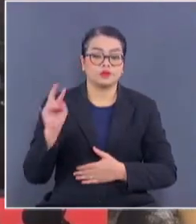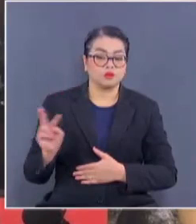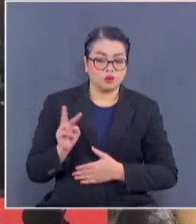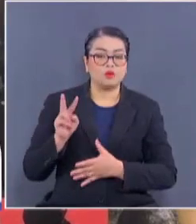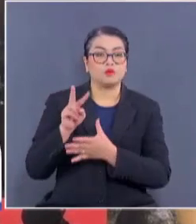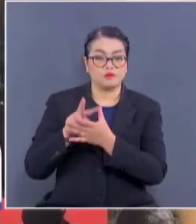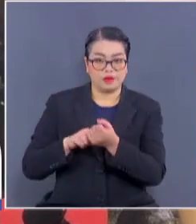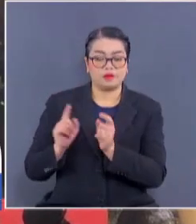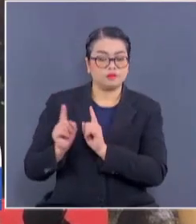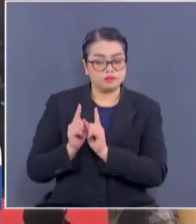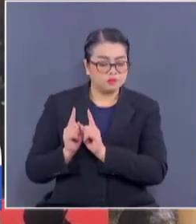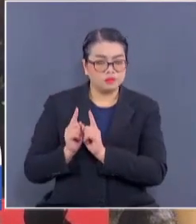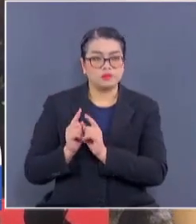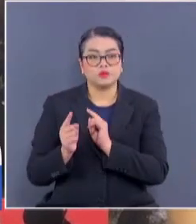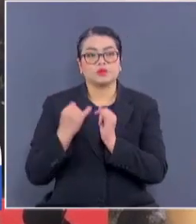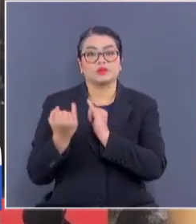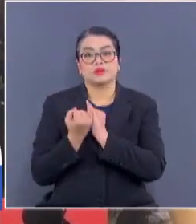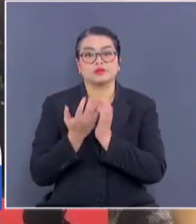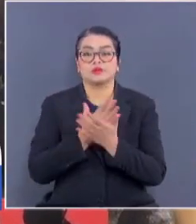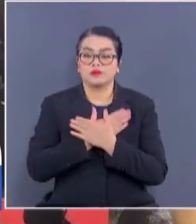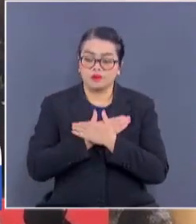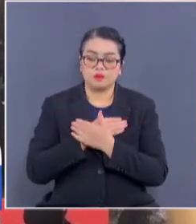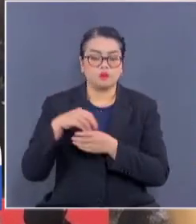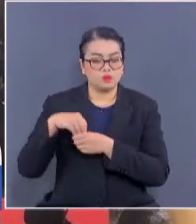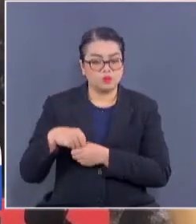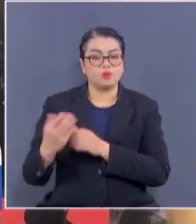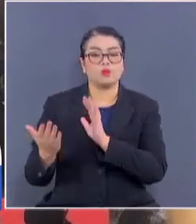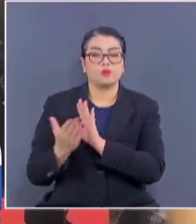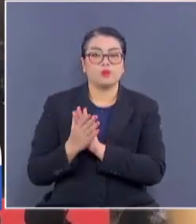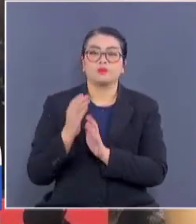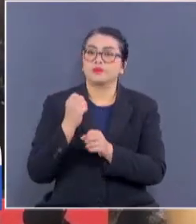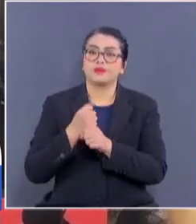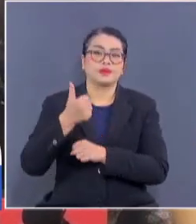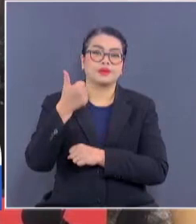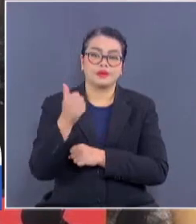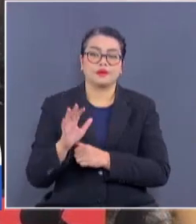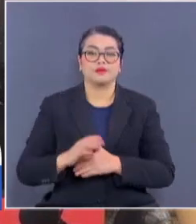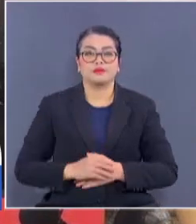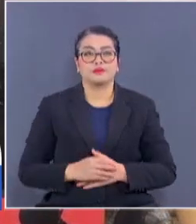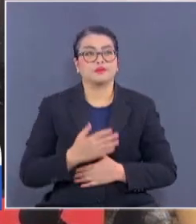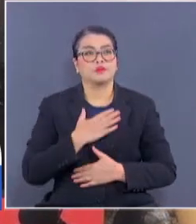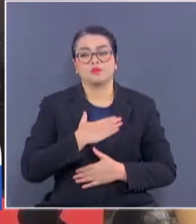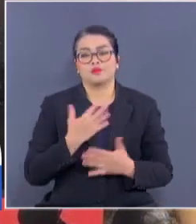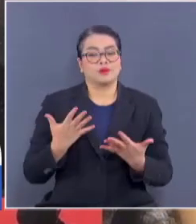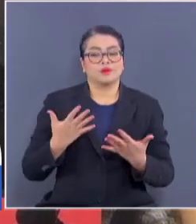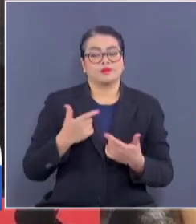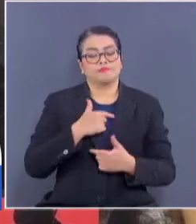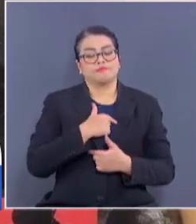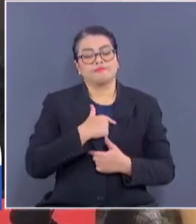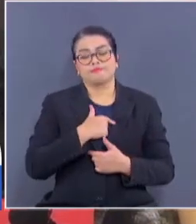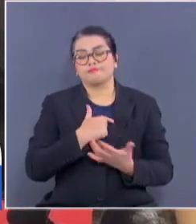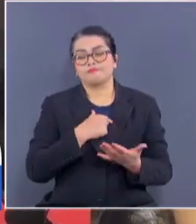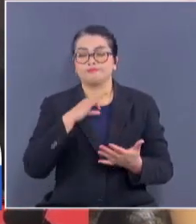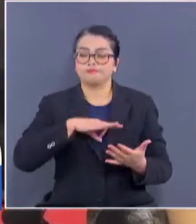ได้รักกันตอนที่เราได้อยู่ด้วยกันเราทำดีที่สุดแล้วนะครับผมก็เลยไม่มีอะไรที่จะ